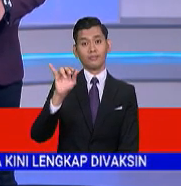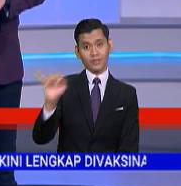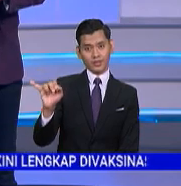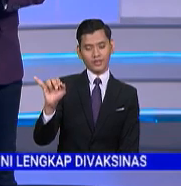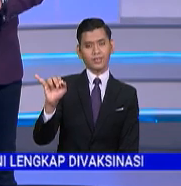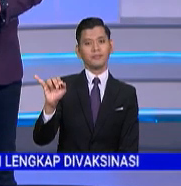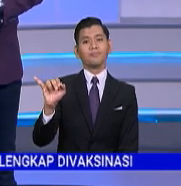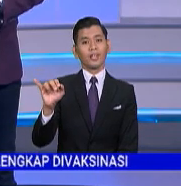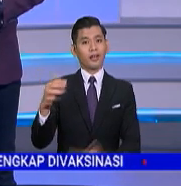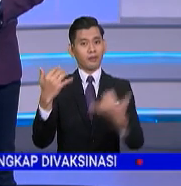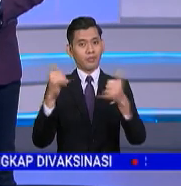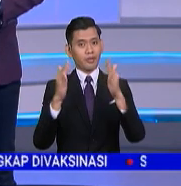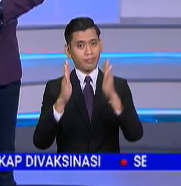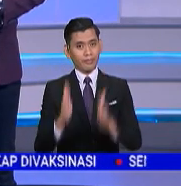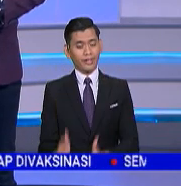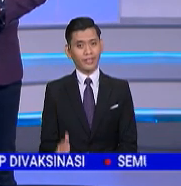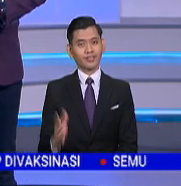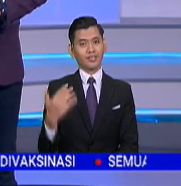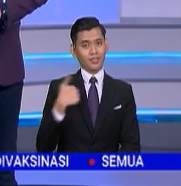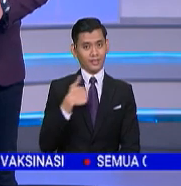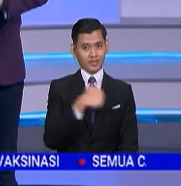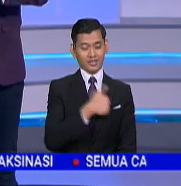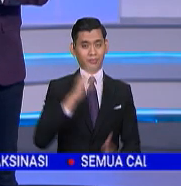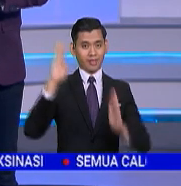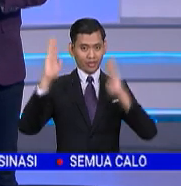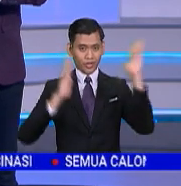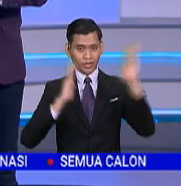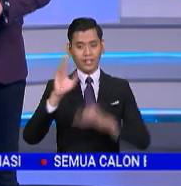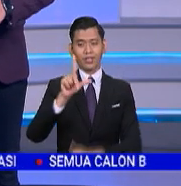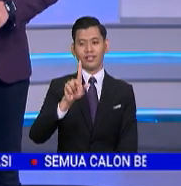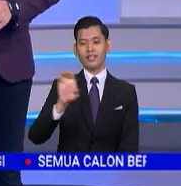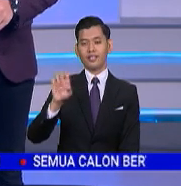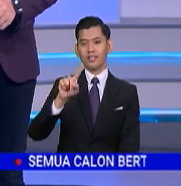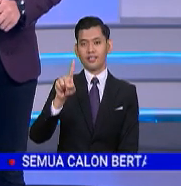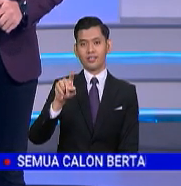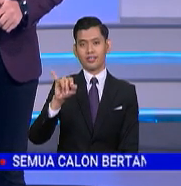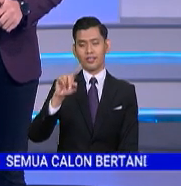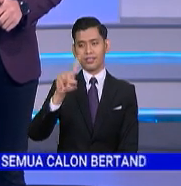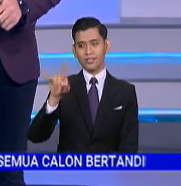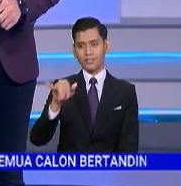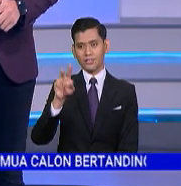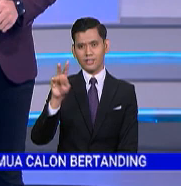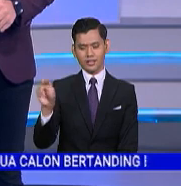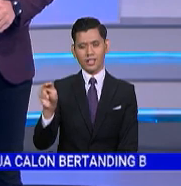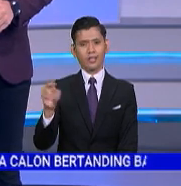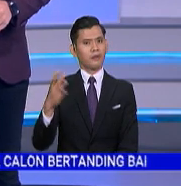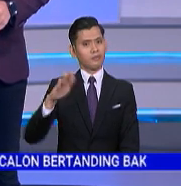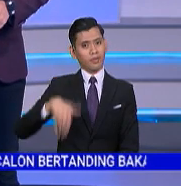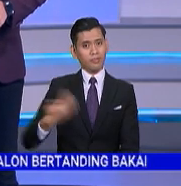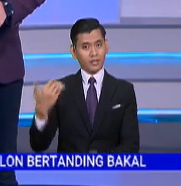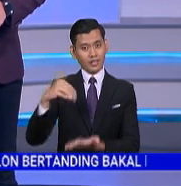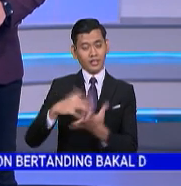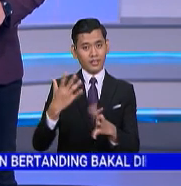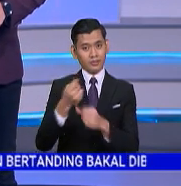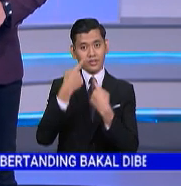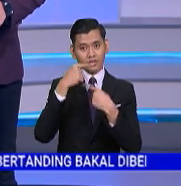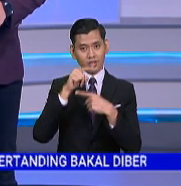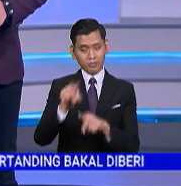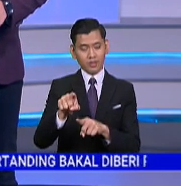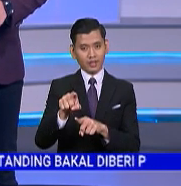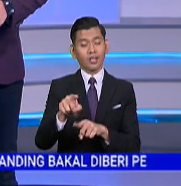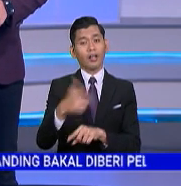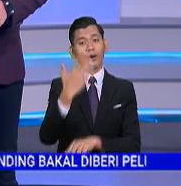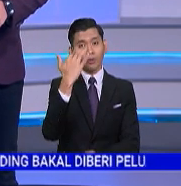lelaki Li Zijia masih belum terjawab walaupun namanya sudah diundi dalam pusingan pertama. Situasi itu